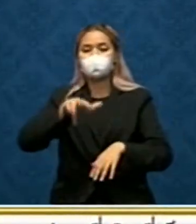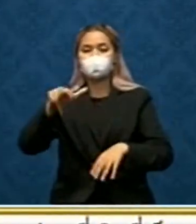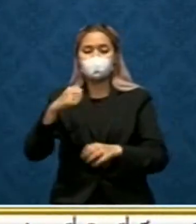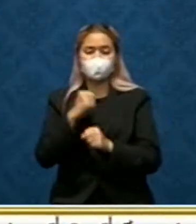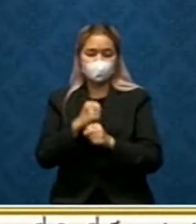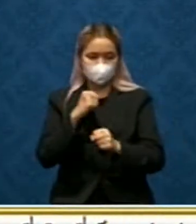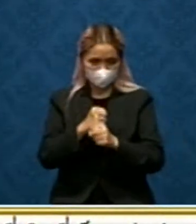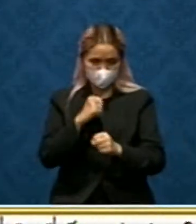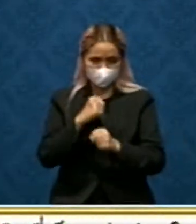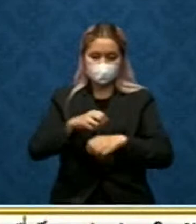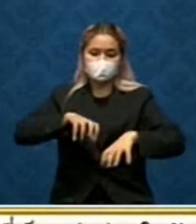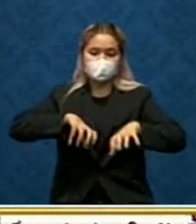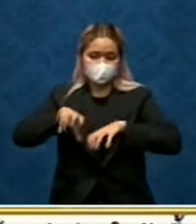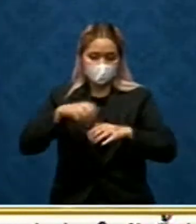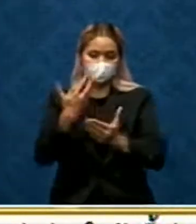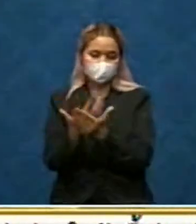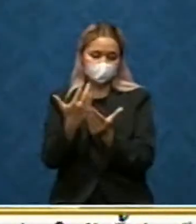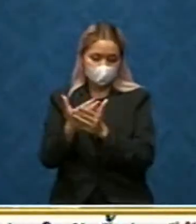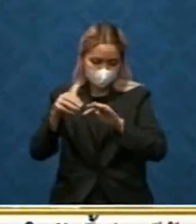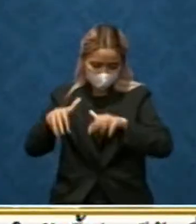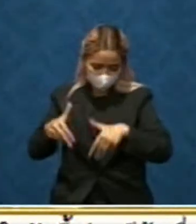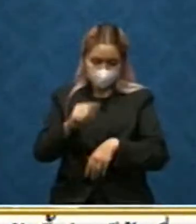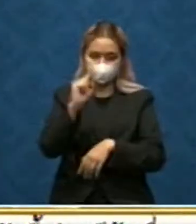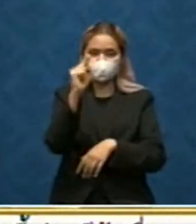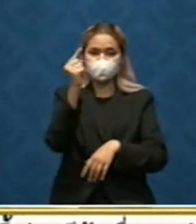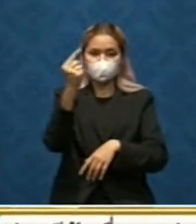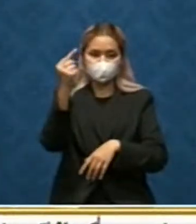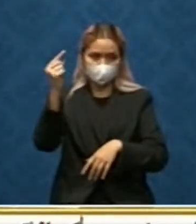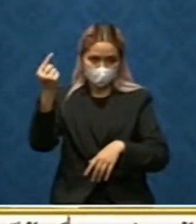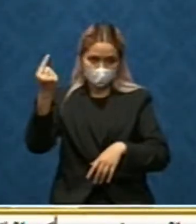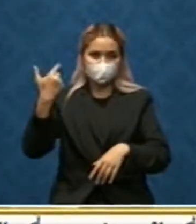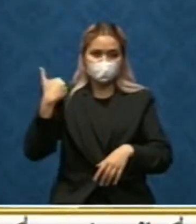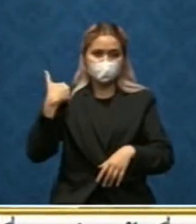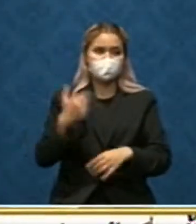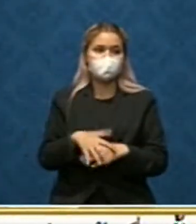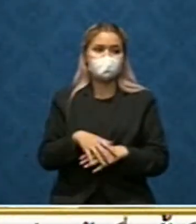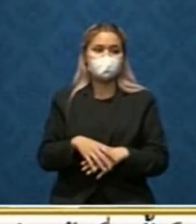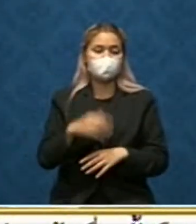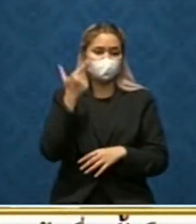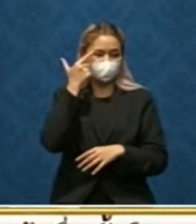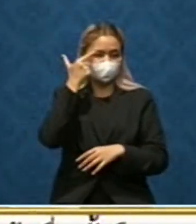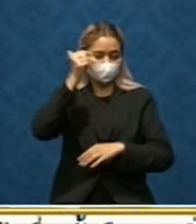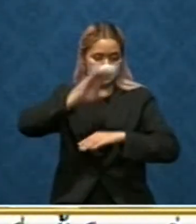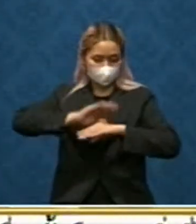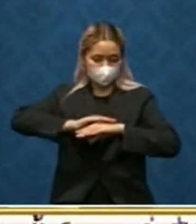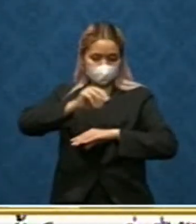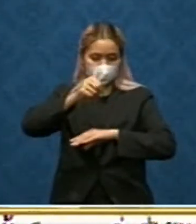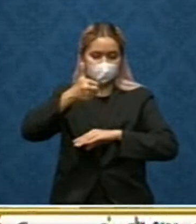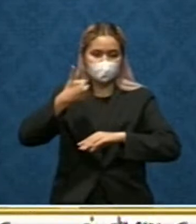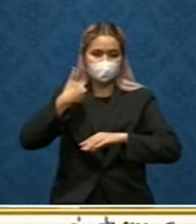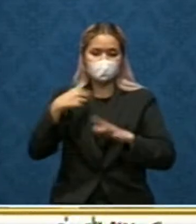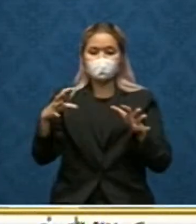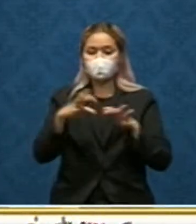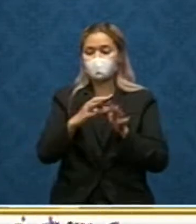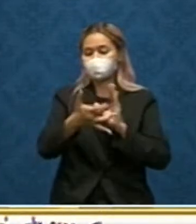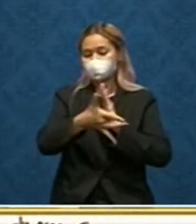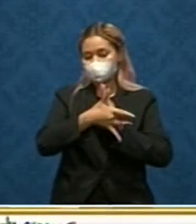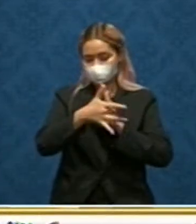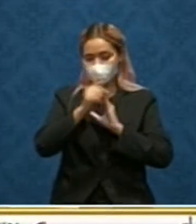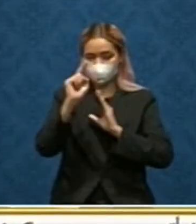เรื่องนี้ ลายได้ใหๆíp hopรายได้ใหๆ incrediblyือ ต้องมี sigh ส มีความฉลาดทางดจิตัล